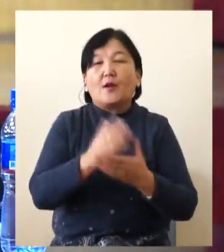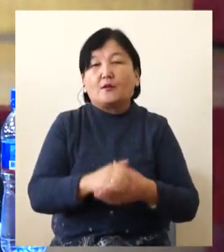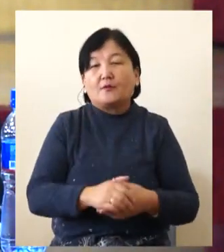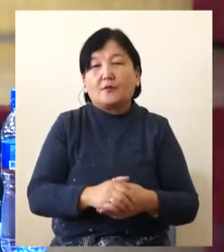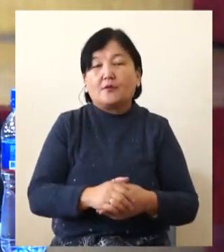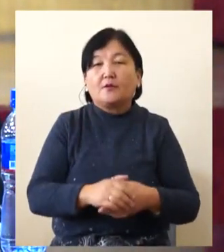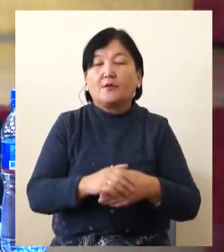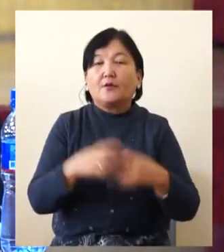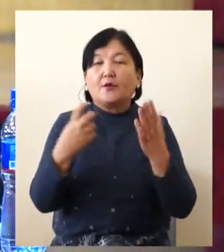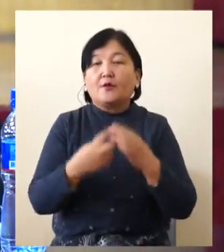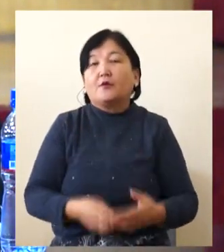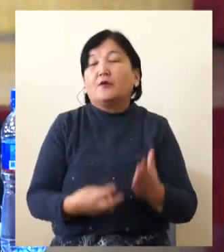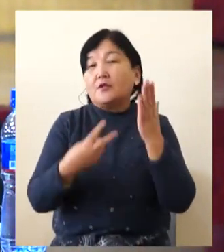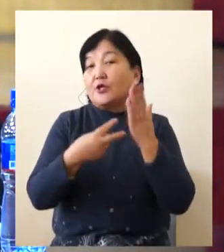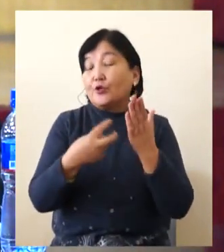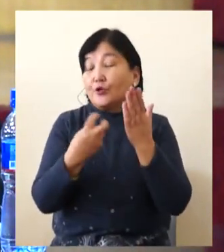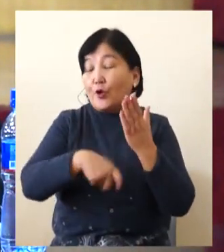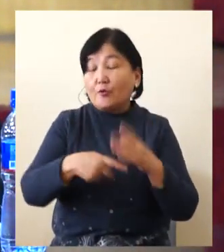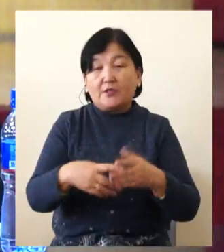Гэхдээ технологи дандаа давдаг.